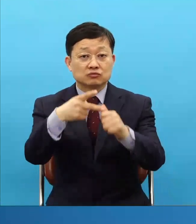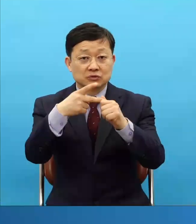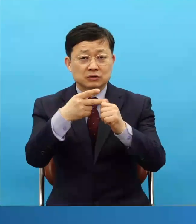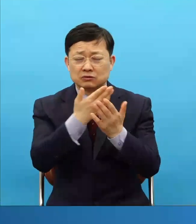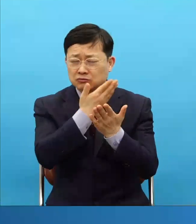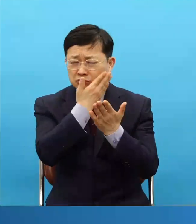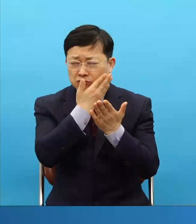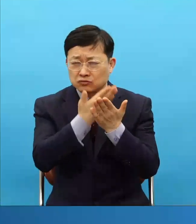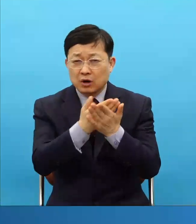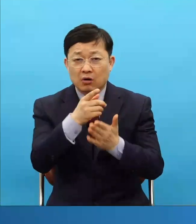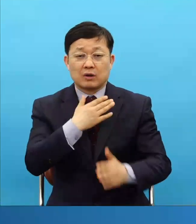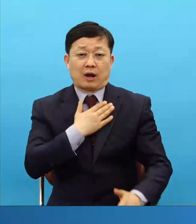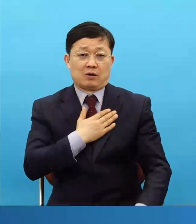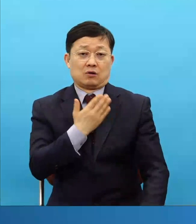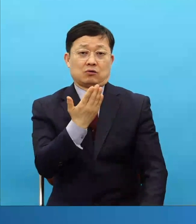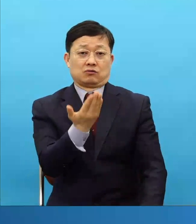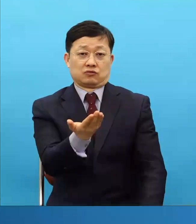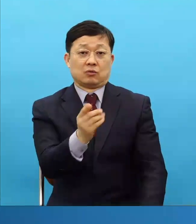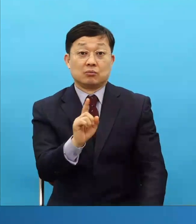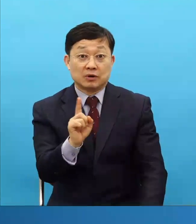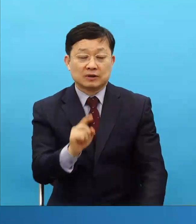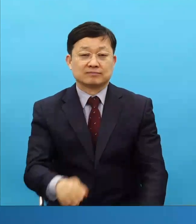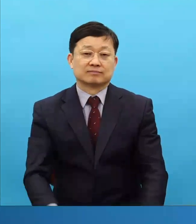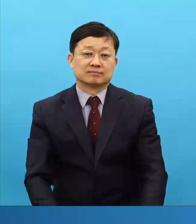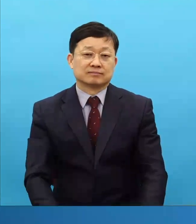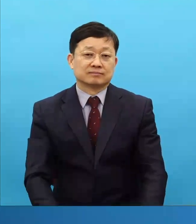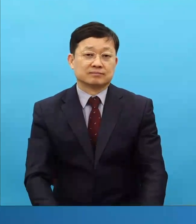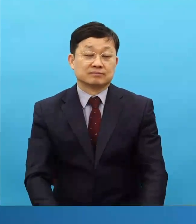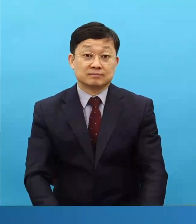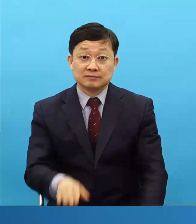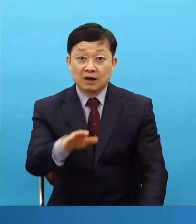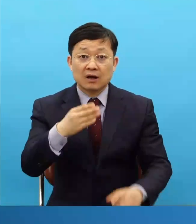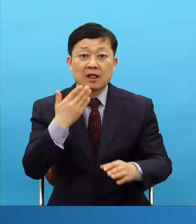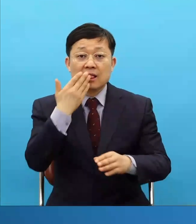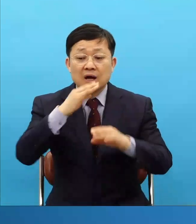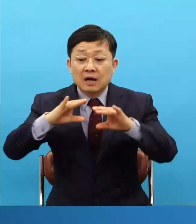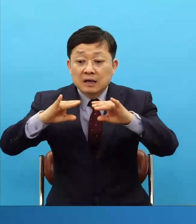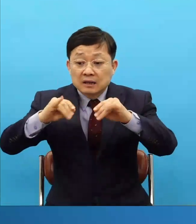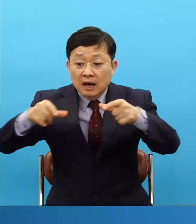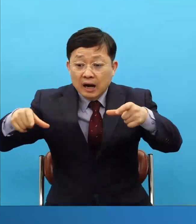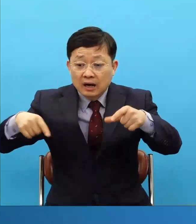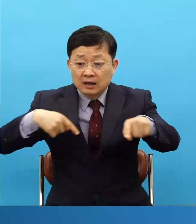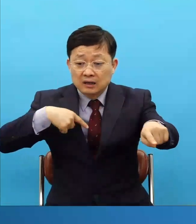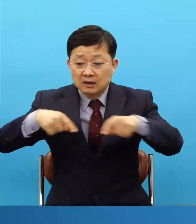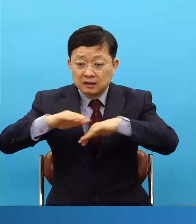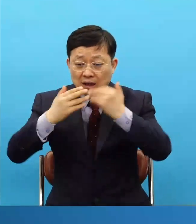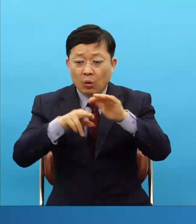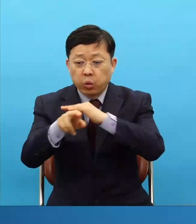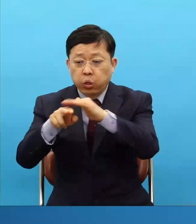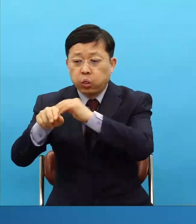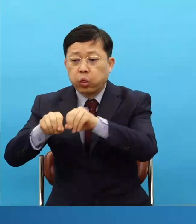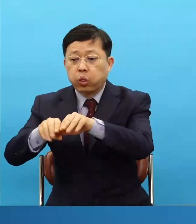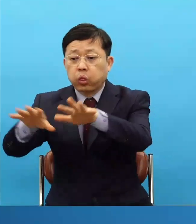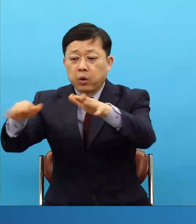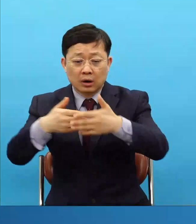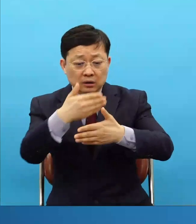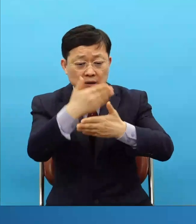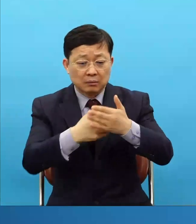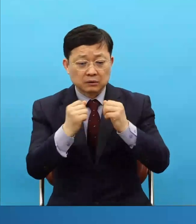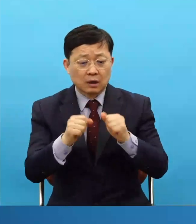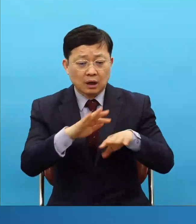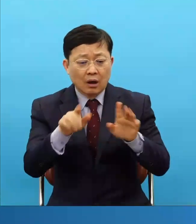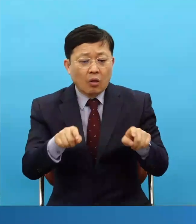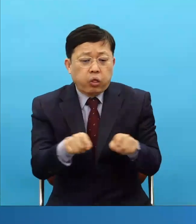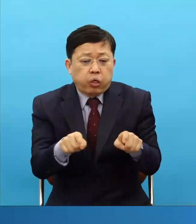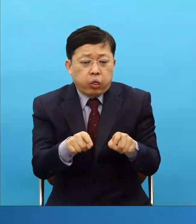And then she let them know some important things. 이미 가나안 땅에 있는 지도자들은 다 도망하고 남아 있는 사람이 힘 없다라고 얘기해 She 줬어요. said that